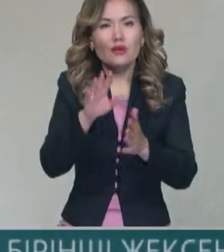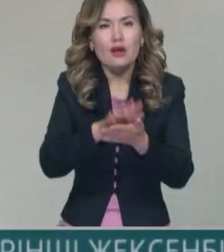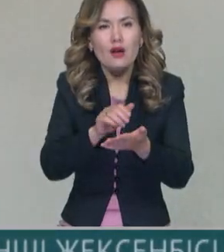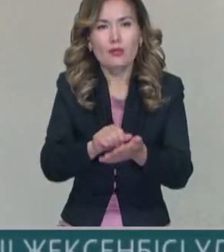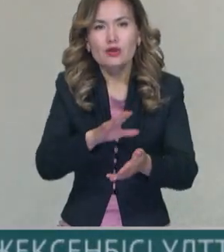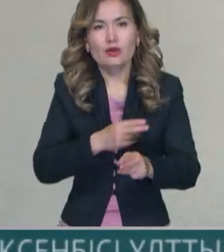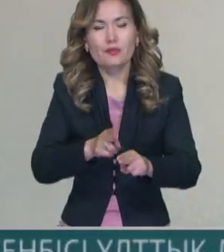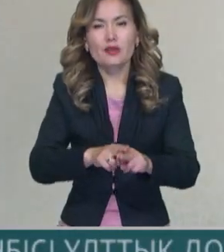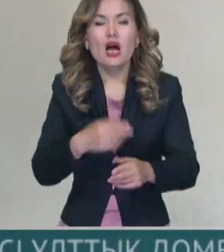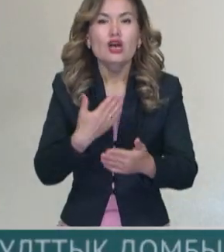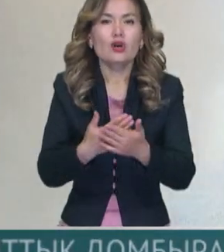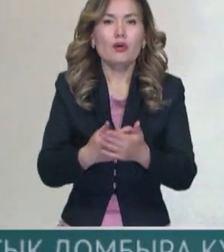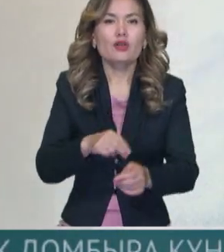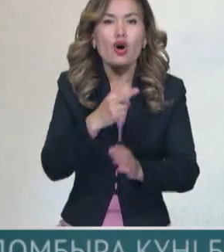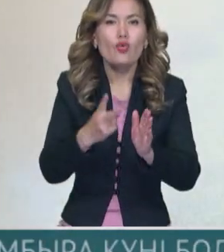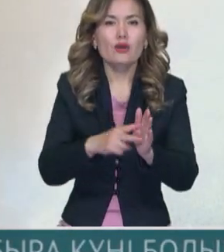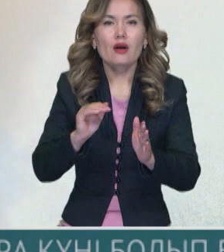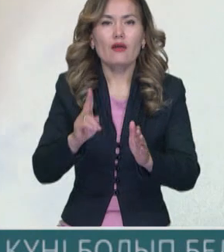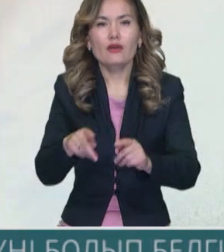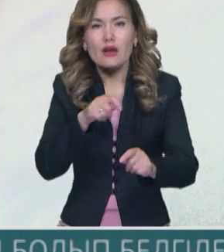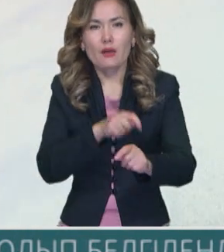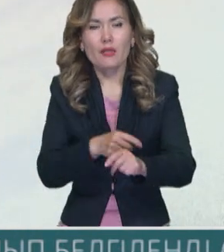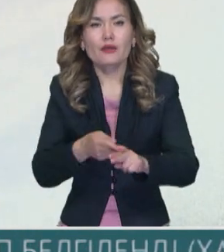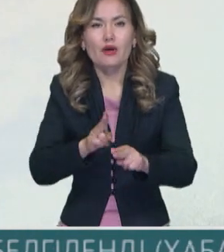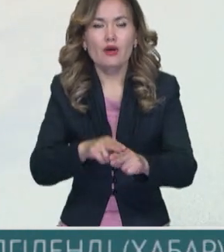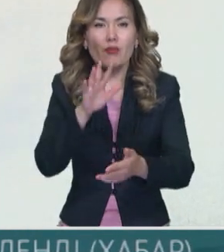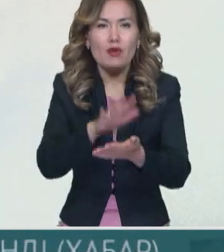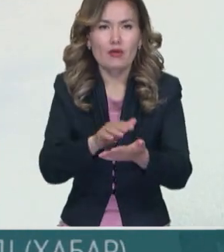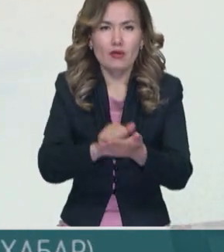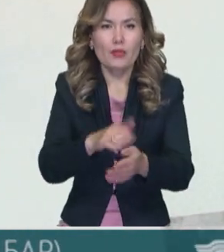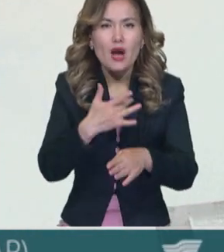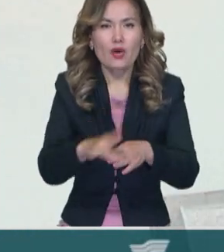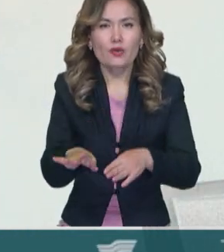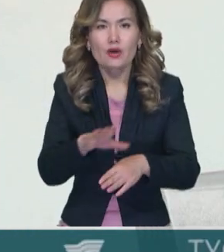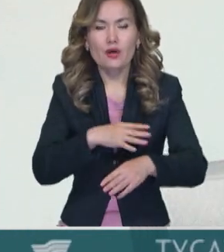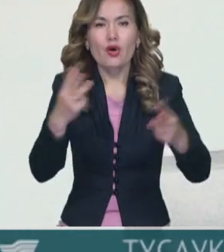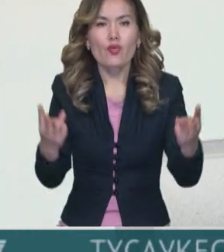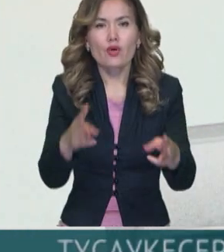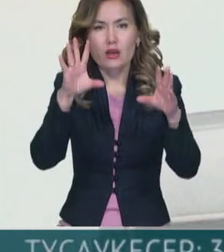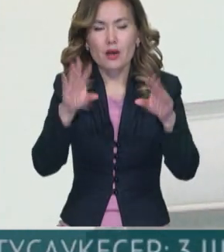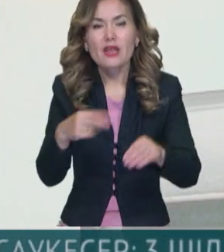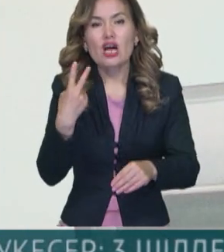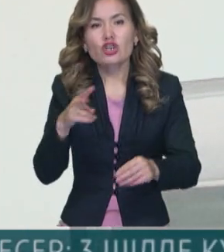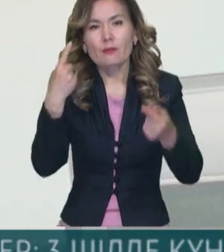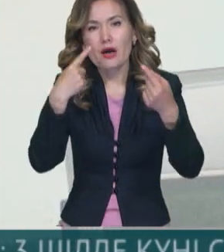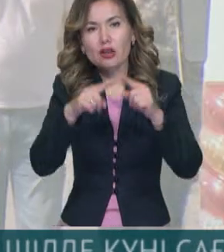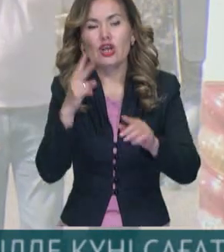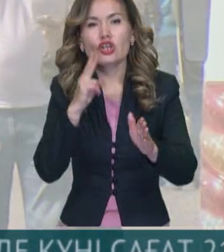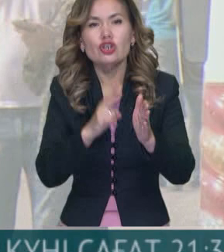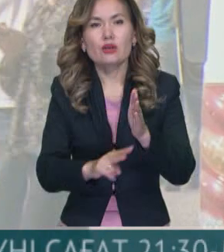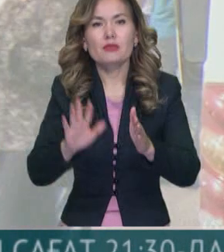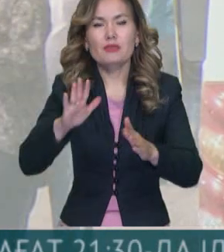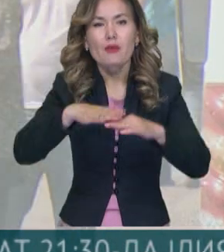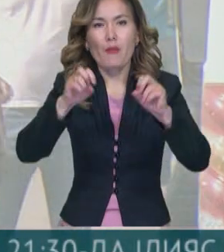Алдын ала болжам бойынша шамамен 17 мың шаршы метрден астам жерді өрт шарпыған. Өрт сөндіруге 20 техника мен 75